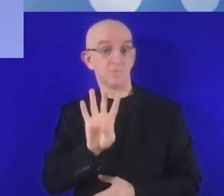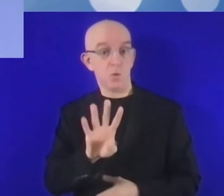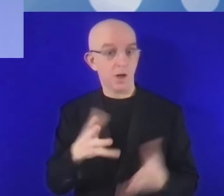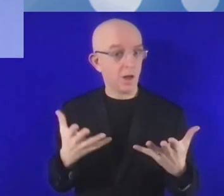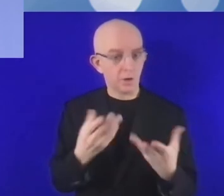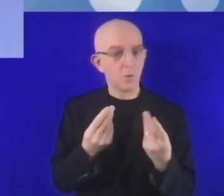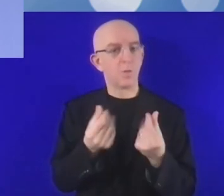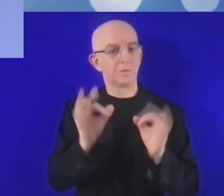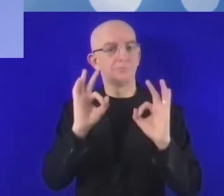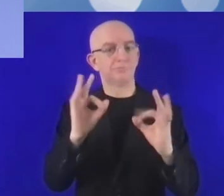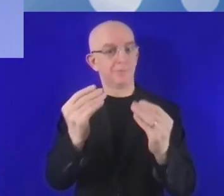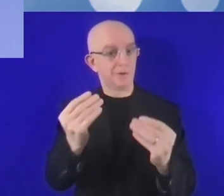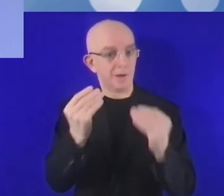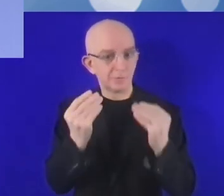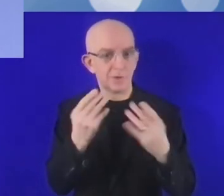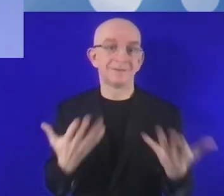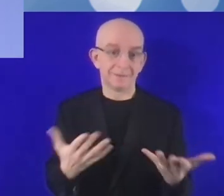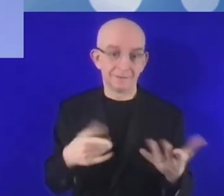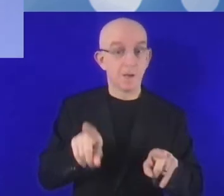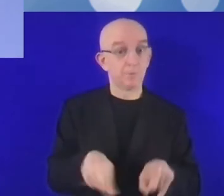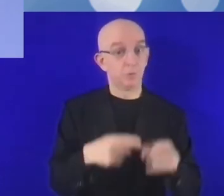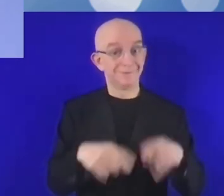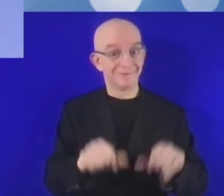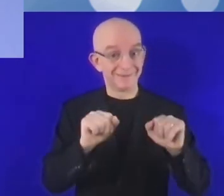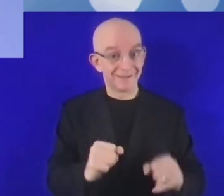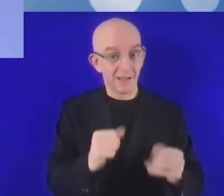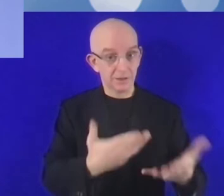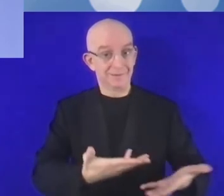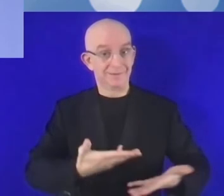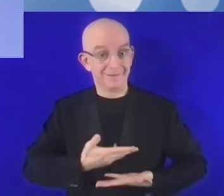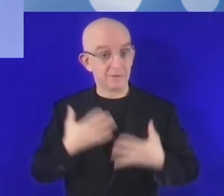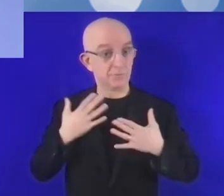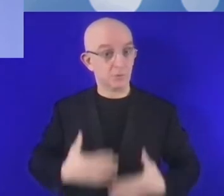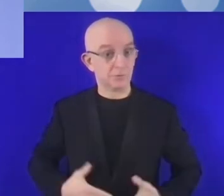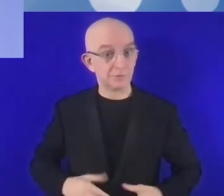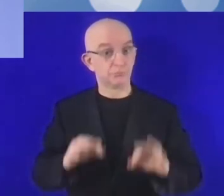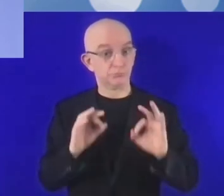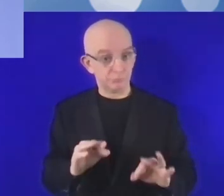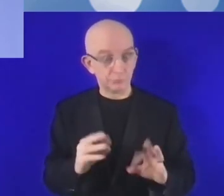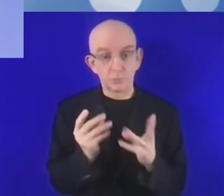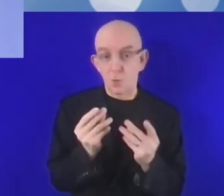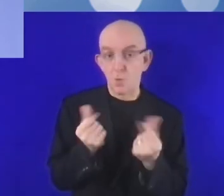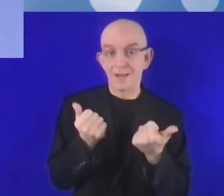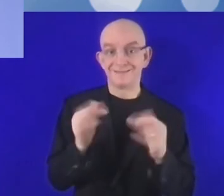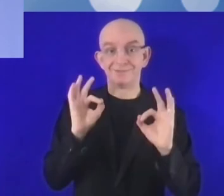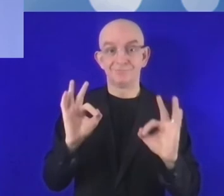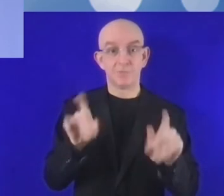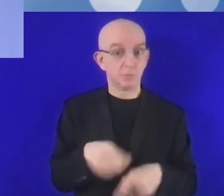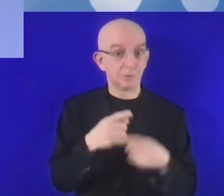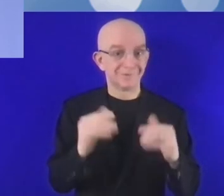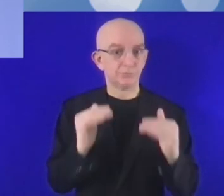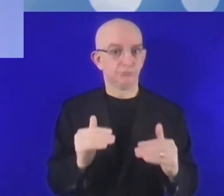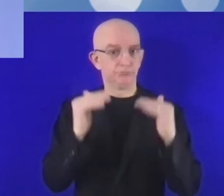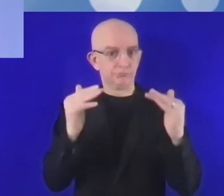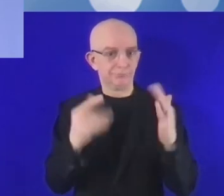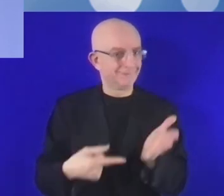l'objectif numéro 4 de l'éducation de haute qualité. Donc nous savons que la musique a une influence sur notre organisme, et nous savons que la musique de haute qualité a une